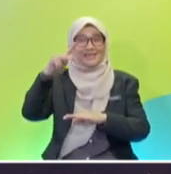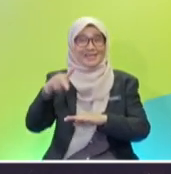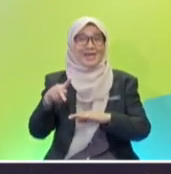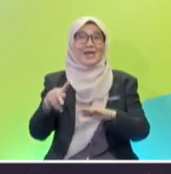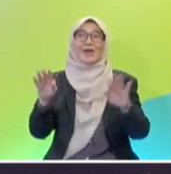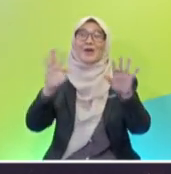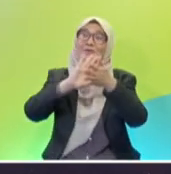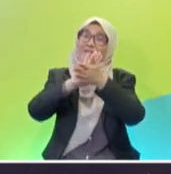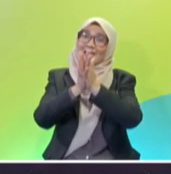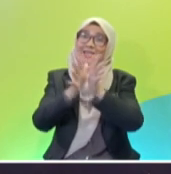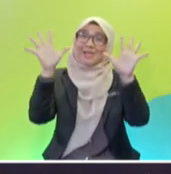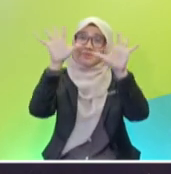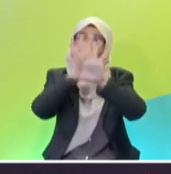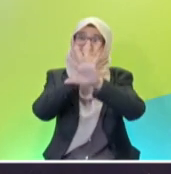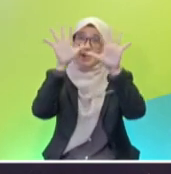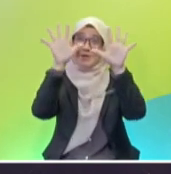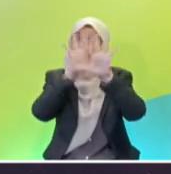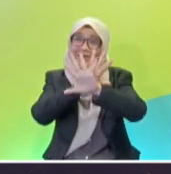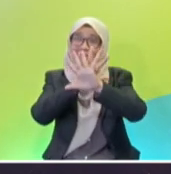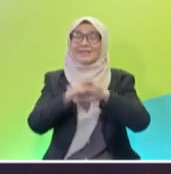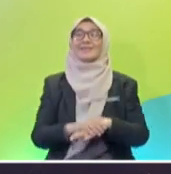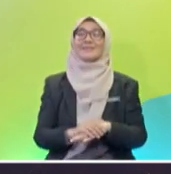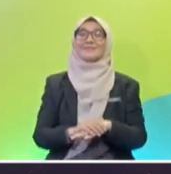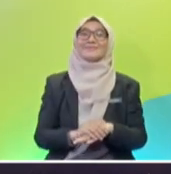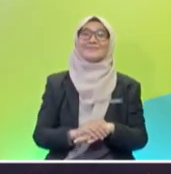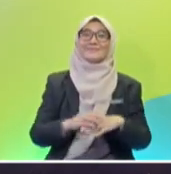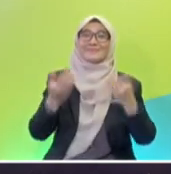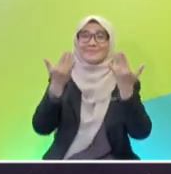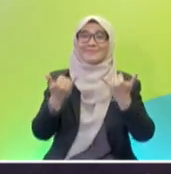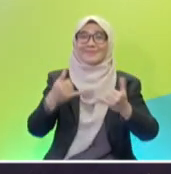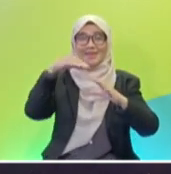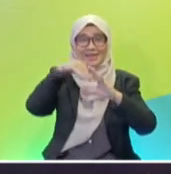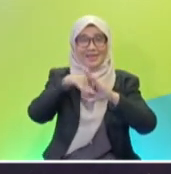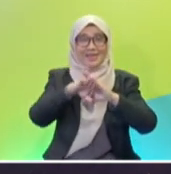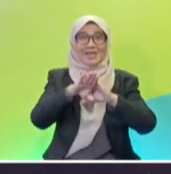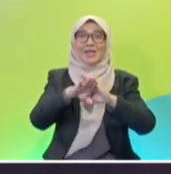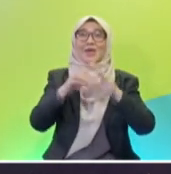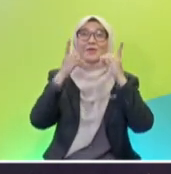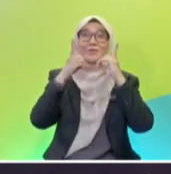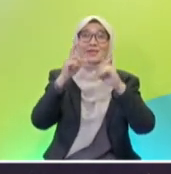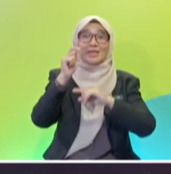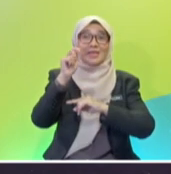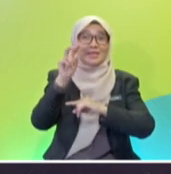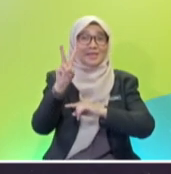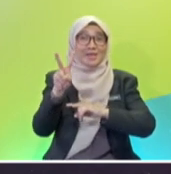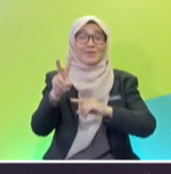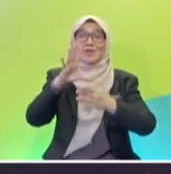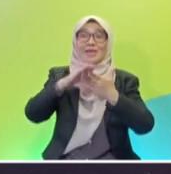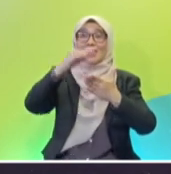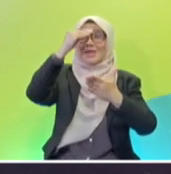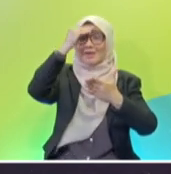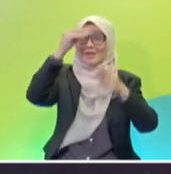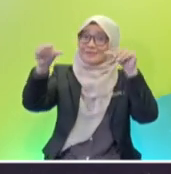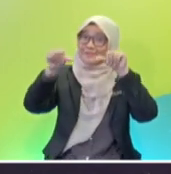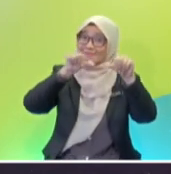Betul, cikgu. Kita sekarang dalam slot Didik TV KPM, slot tahap 1 yang bersama-sama kita belajar mata